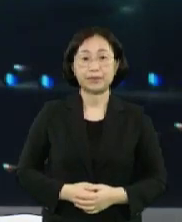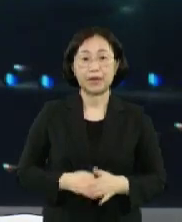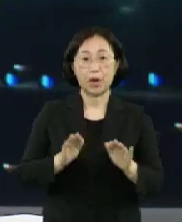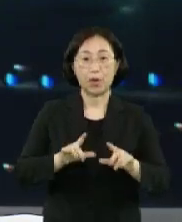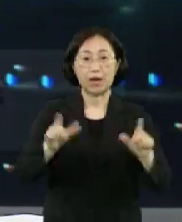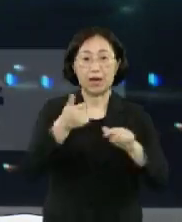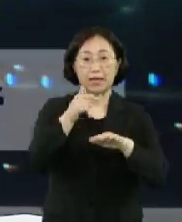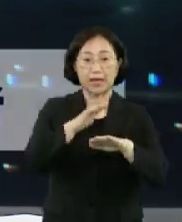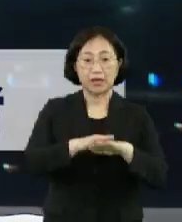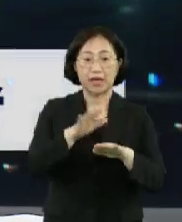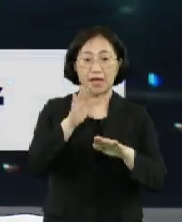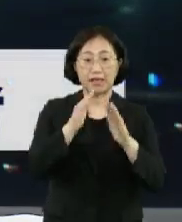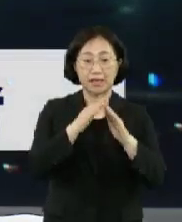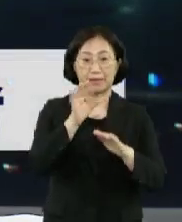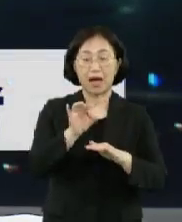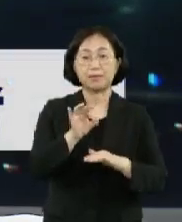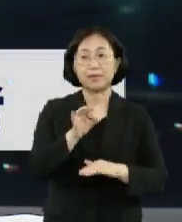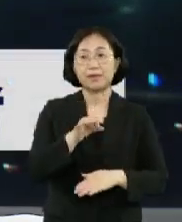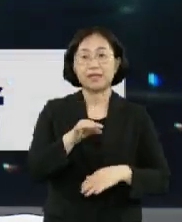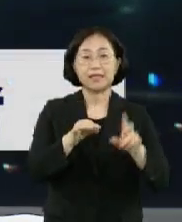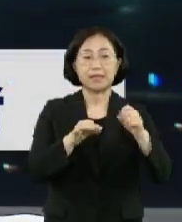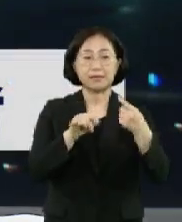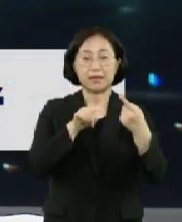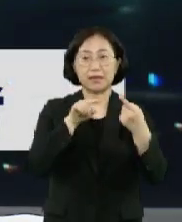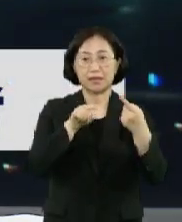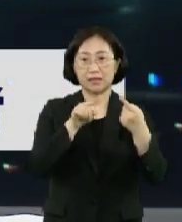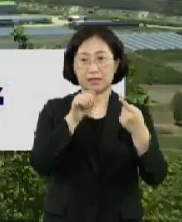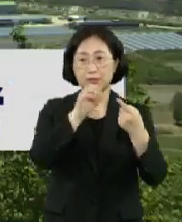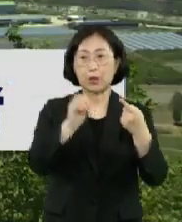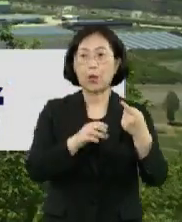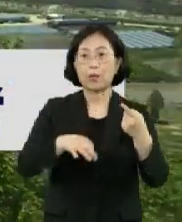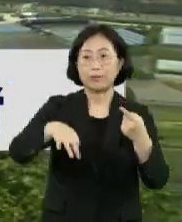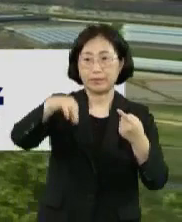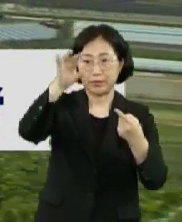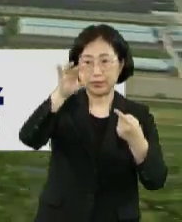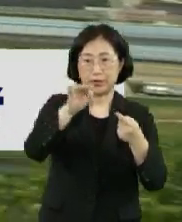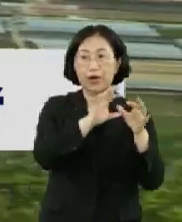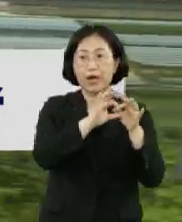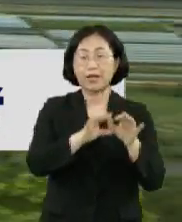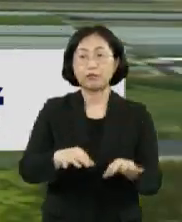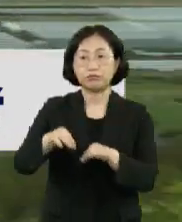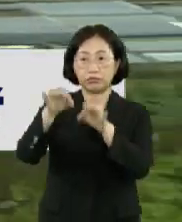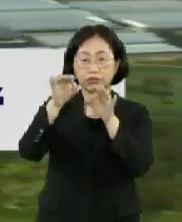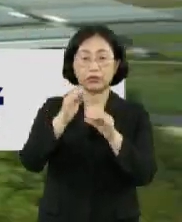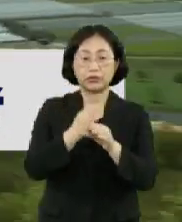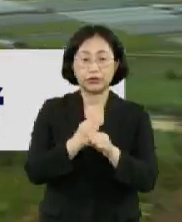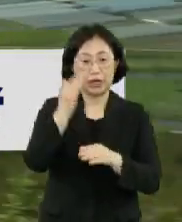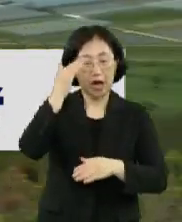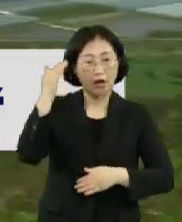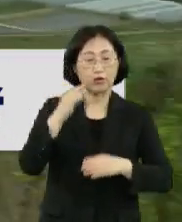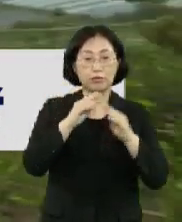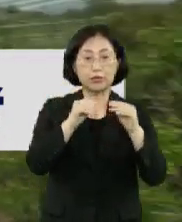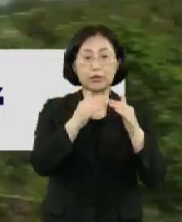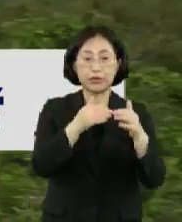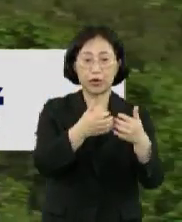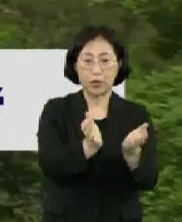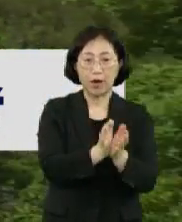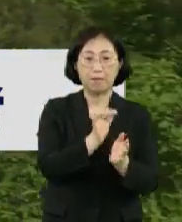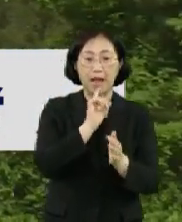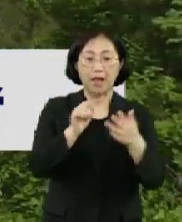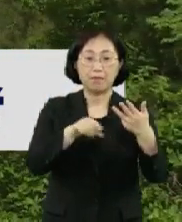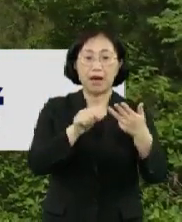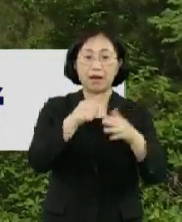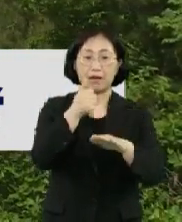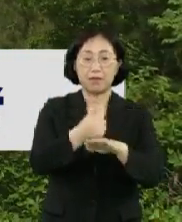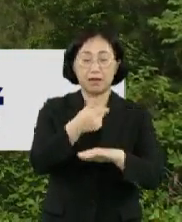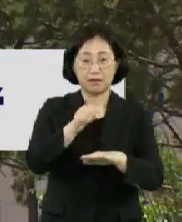올 들어 대전의 집값이 11% 이상 오르는 등 꾸준한 상승세가 이어지고 있습니다. 한국부동산원에 따르면 8월